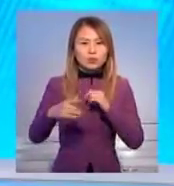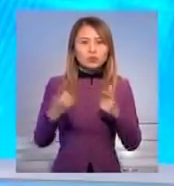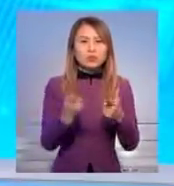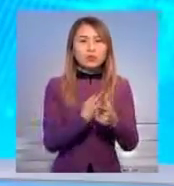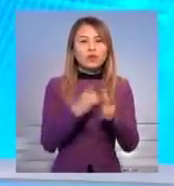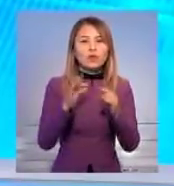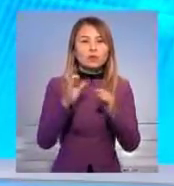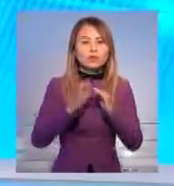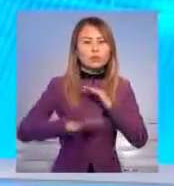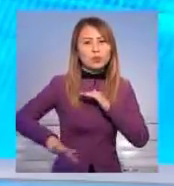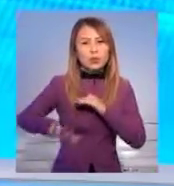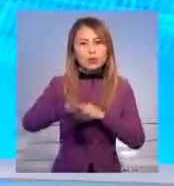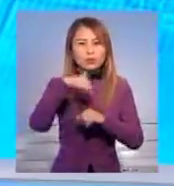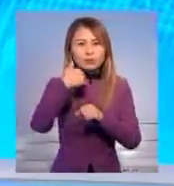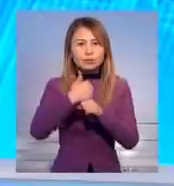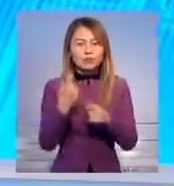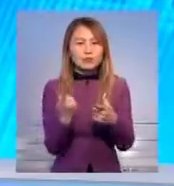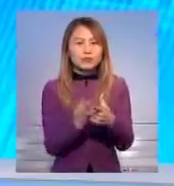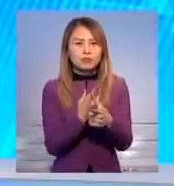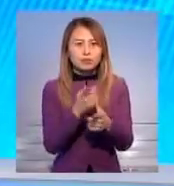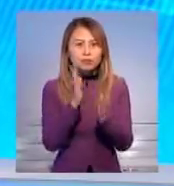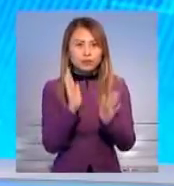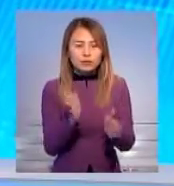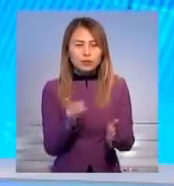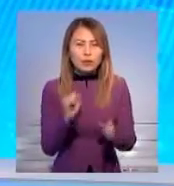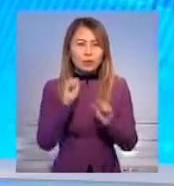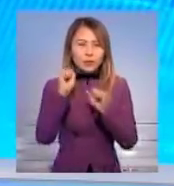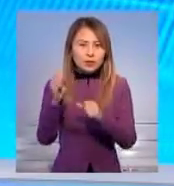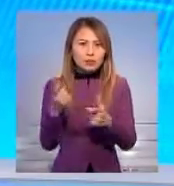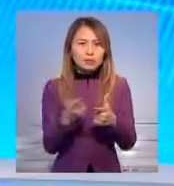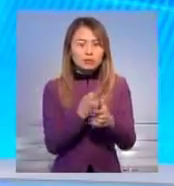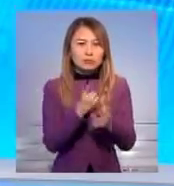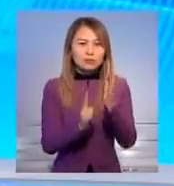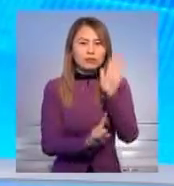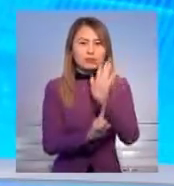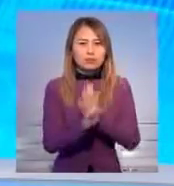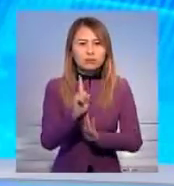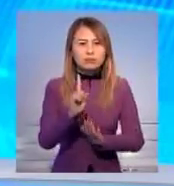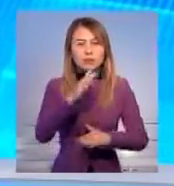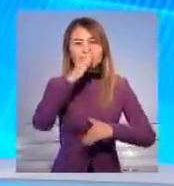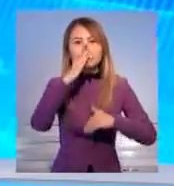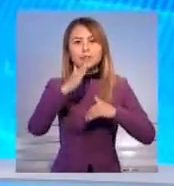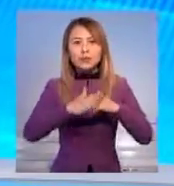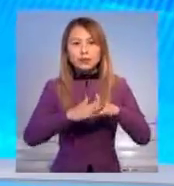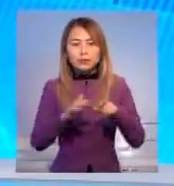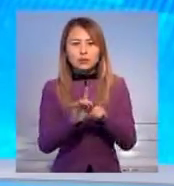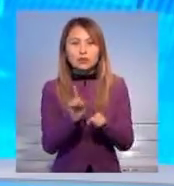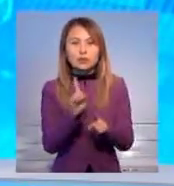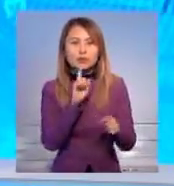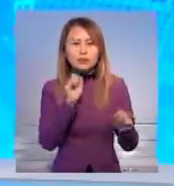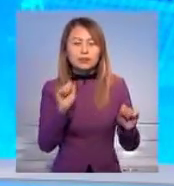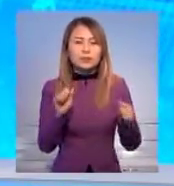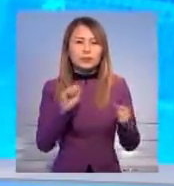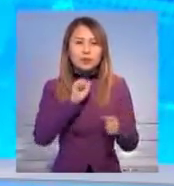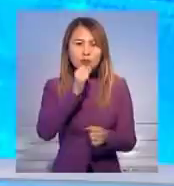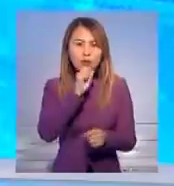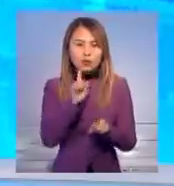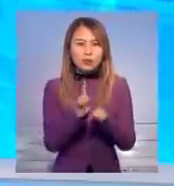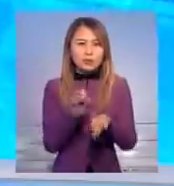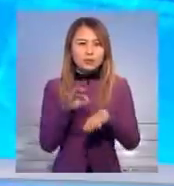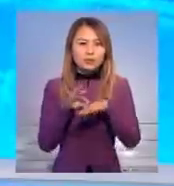борышын шығыс өңірлік қолбасшылығының бөлімшелерінде өтейді. Ел қорғауға бекінген сардарларды жақындарымен қатар біздің тілшілеріміз де шығарып